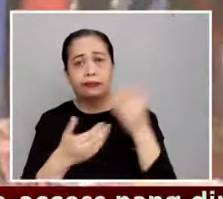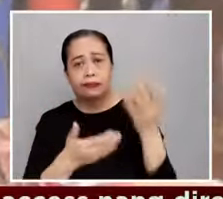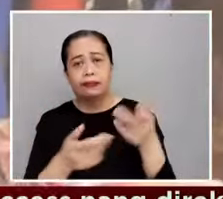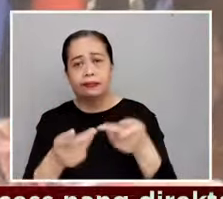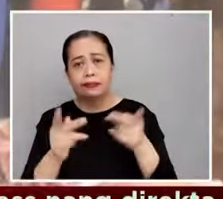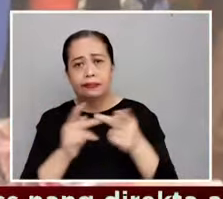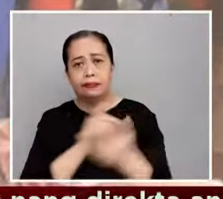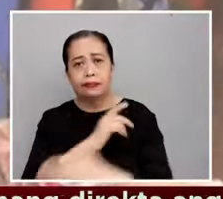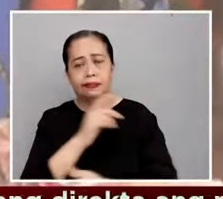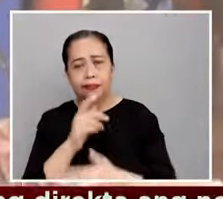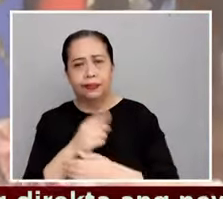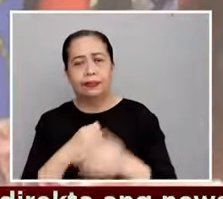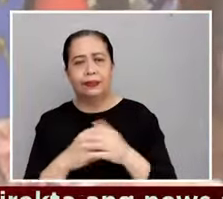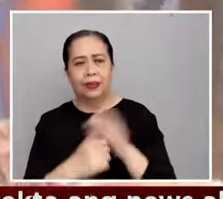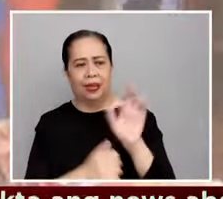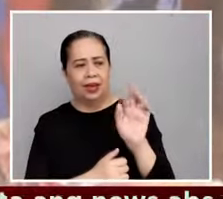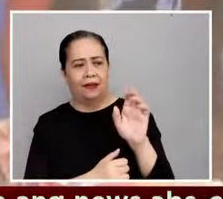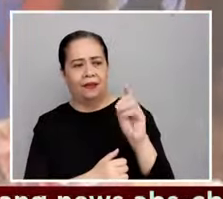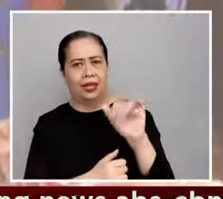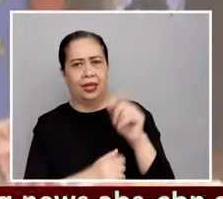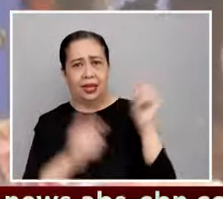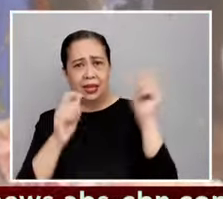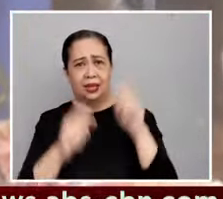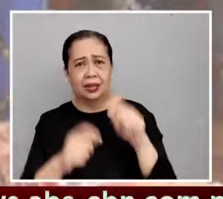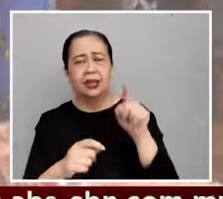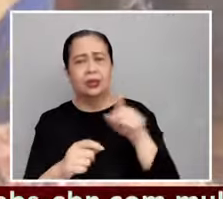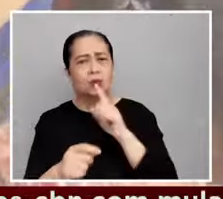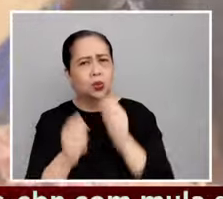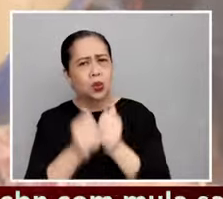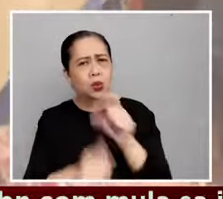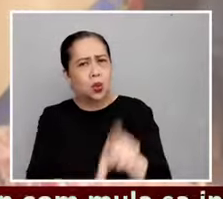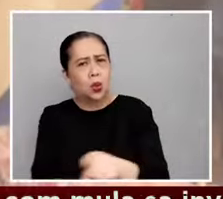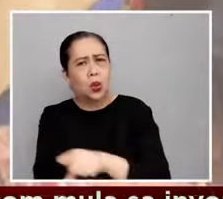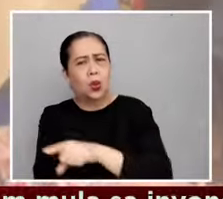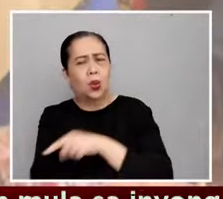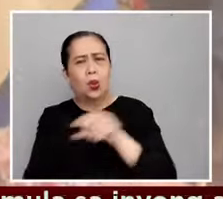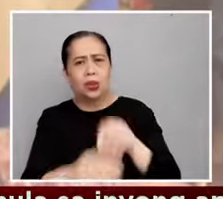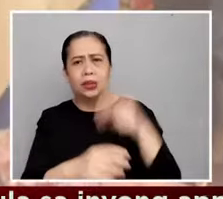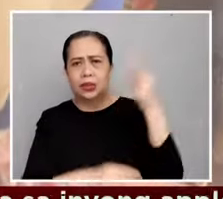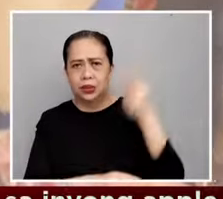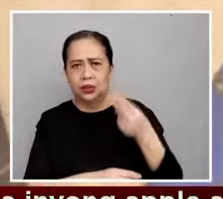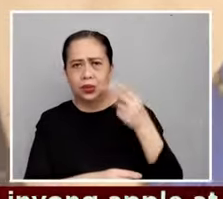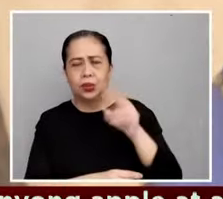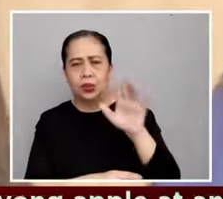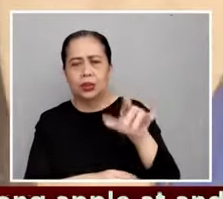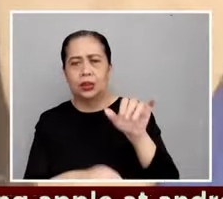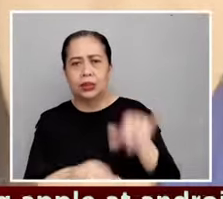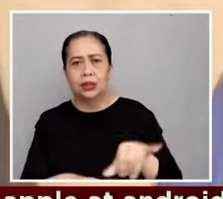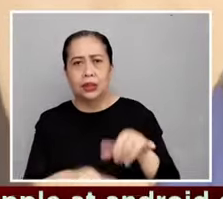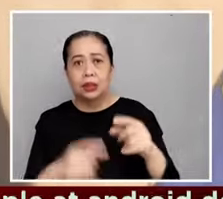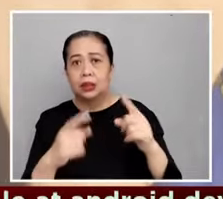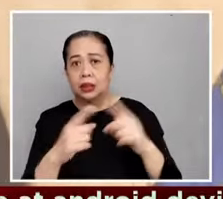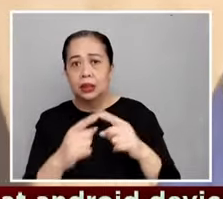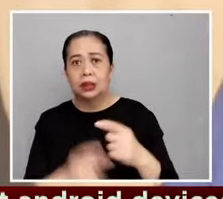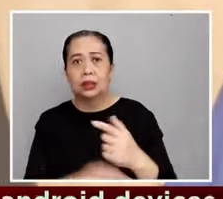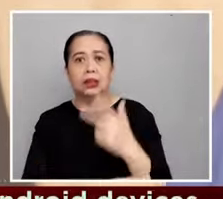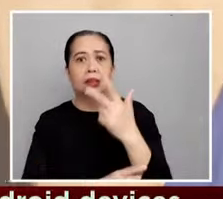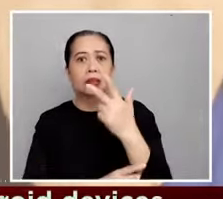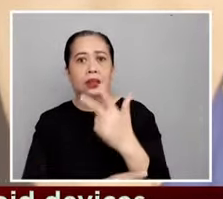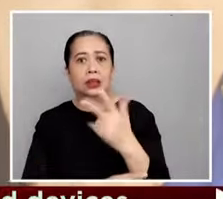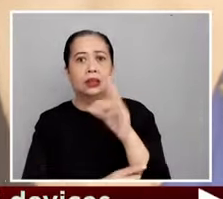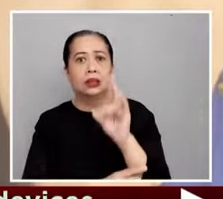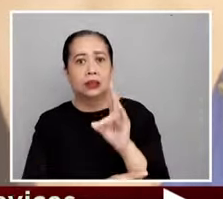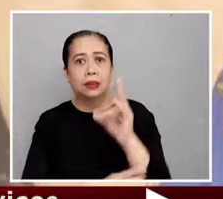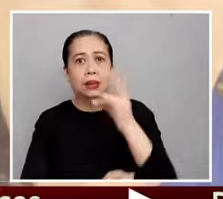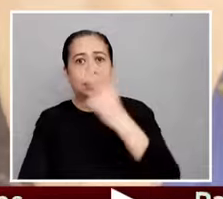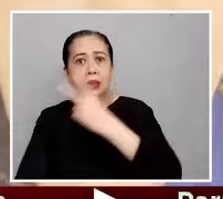Ang Cyclone Freddy ang tinuturing na pinakamatagal na bagyo sa kasaysayan na tumagal ng lagpas 37